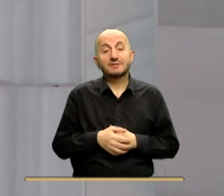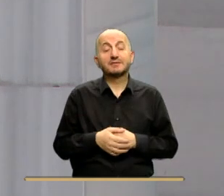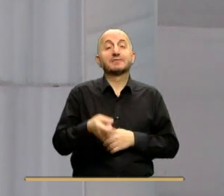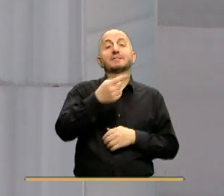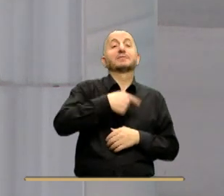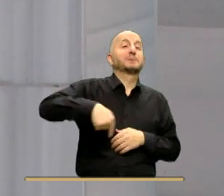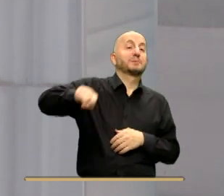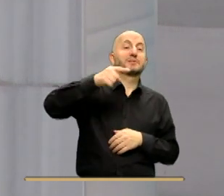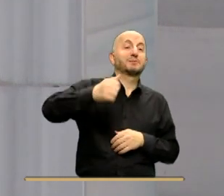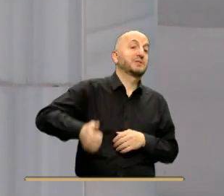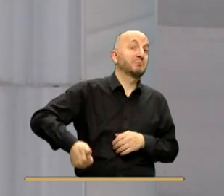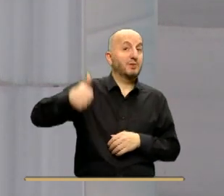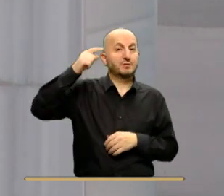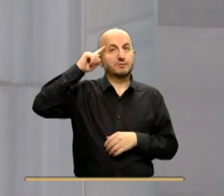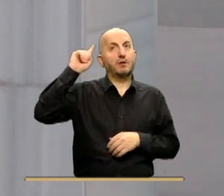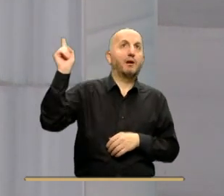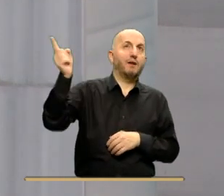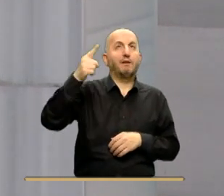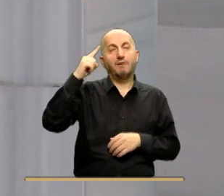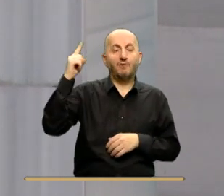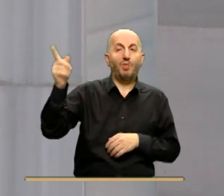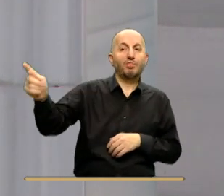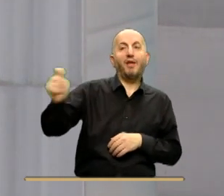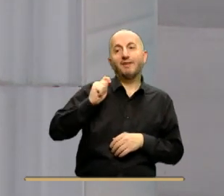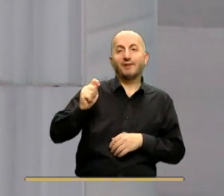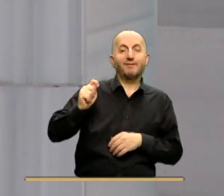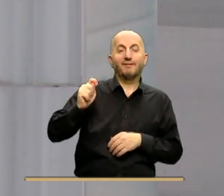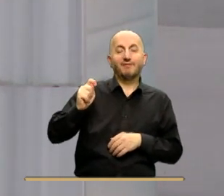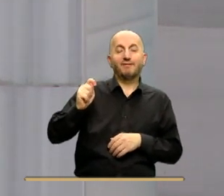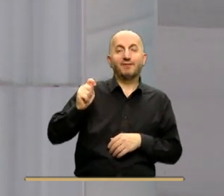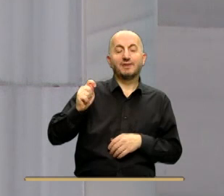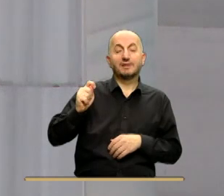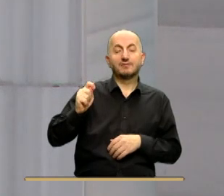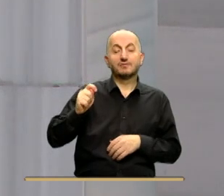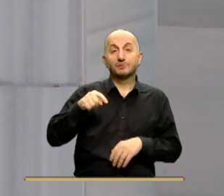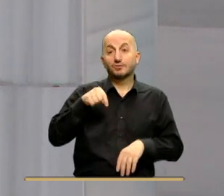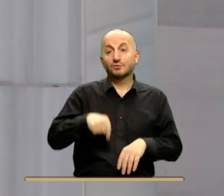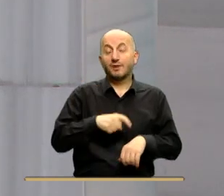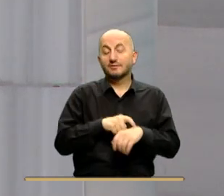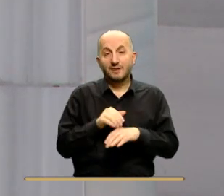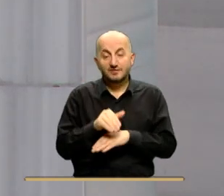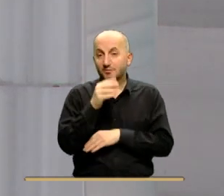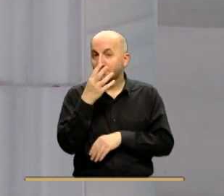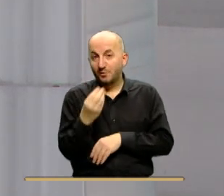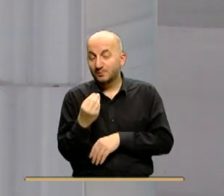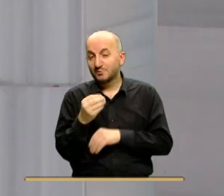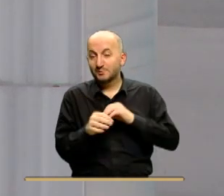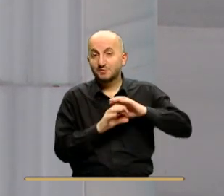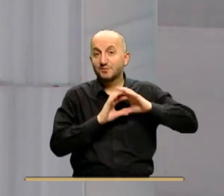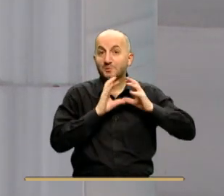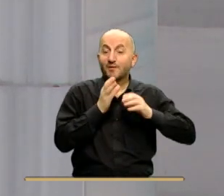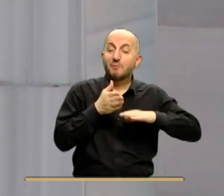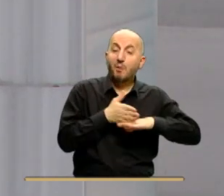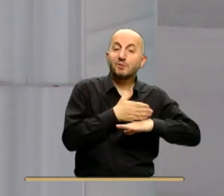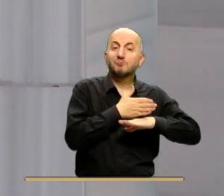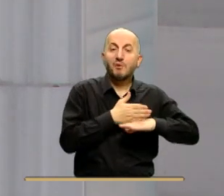Bizim başımızı döndürecek o teklifler ya da şu anda yaşamış olduğumuz o dünyevi mal,